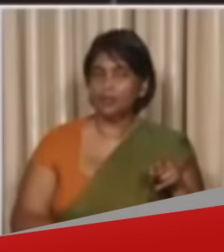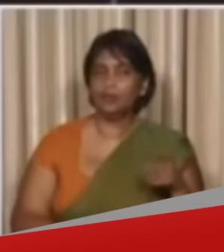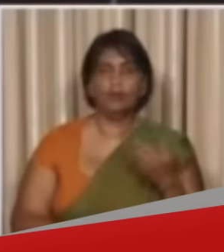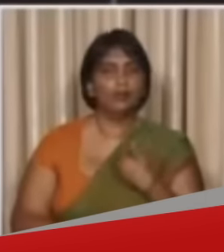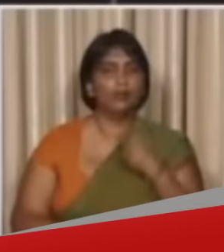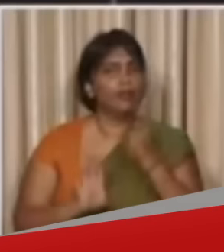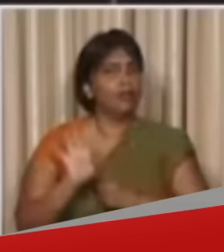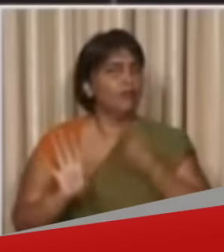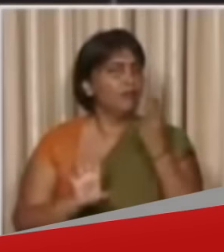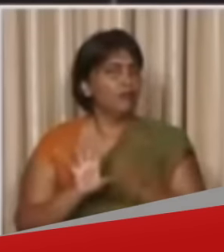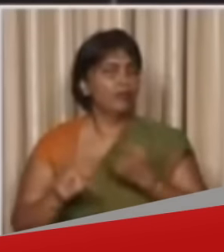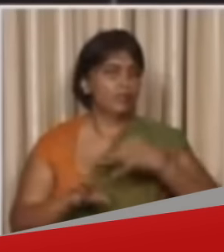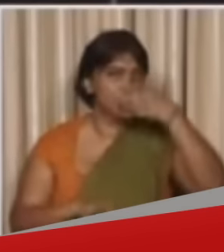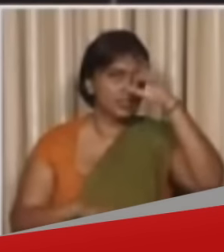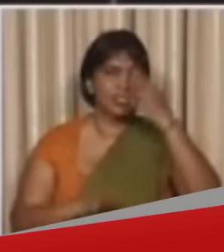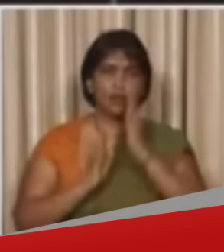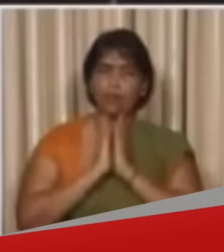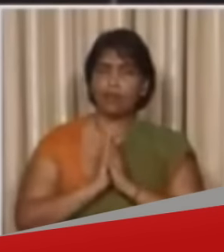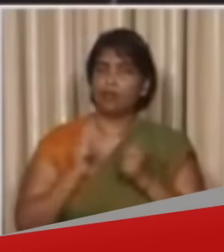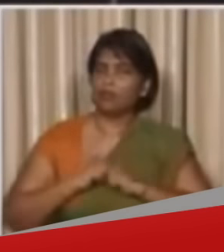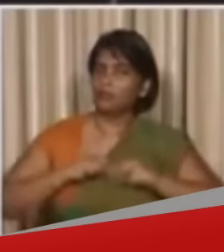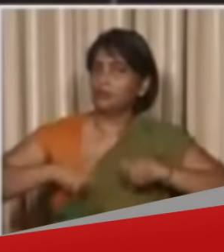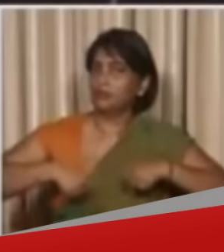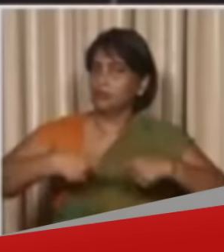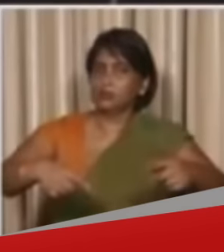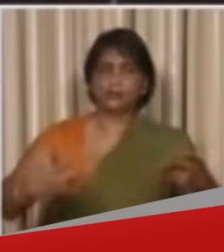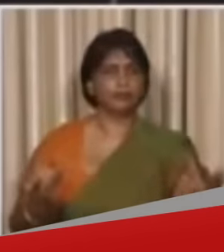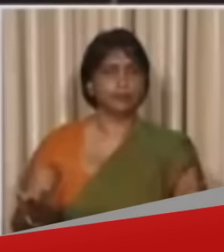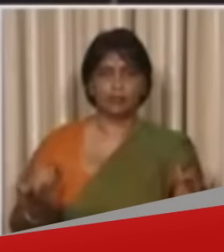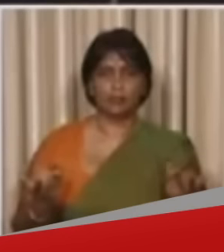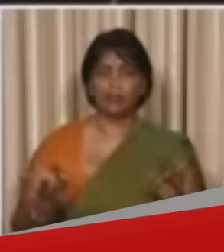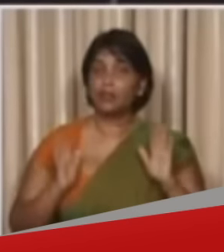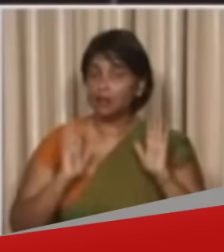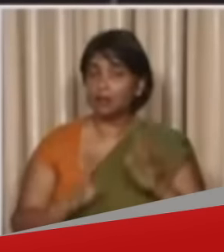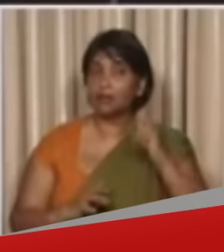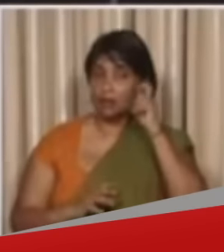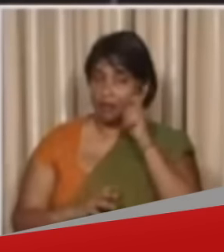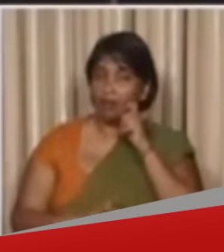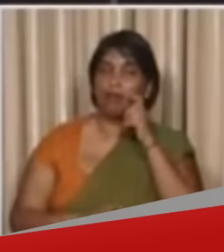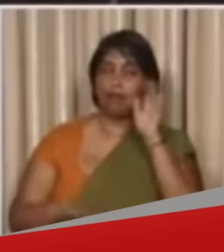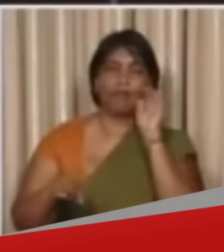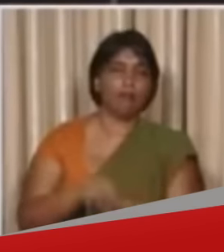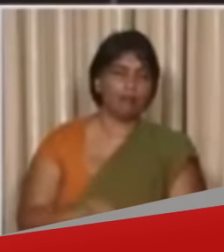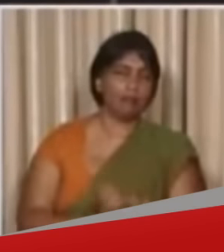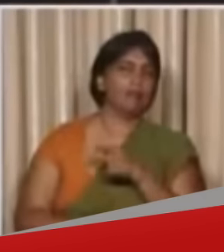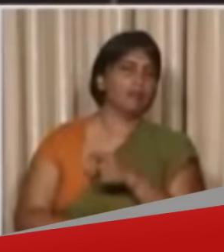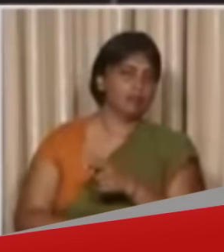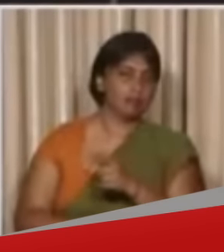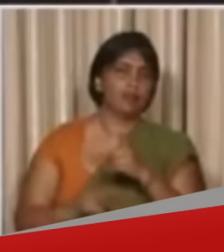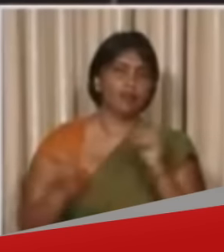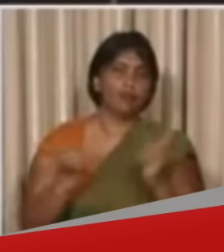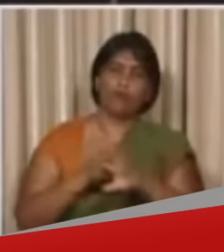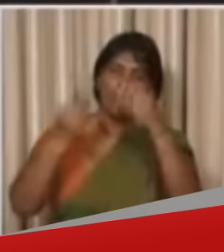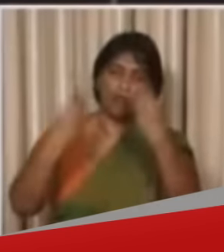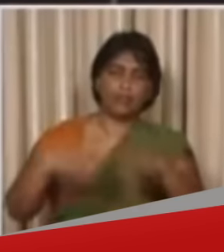අවුරුදු ගාණක් සිංහල බෞද්ධෝ මේක ඇදගෙන ගියේ නැහැ. හැබැයි ඒ අය ත්‍රස්තවාදීන් කියලා අඳුරගත්තා, යුද්ධය පරාජය කරා,